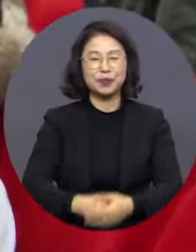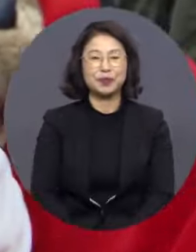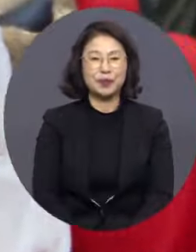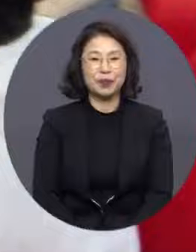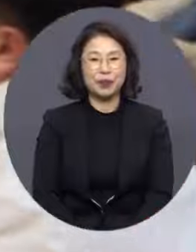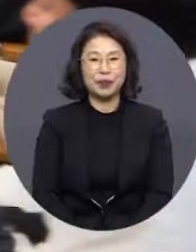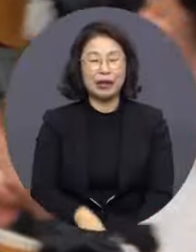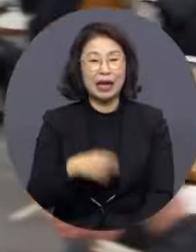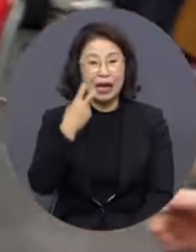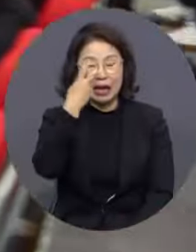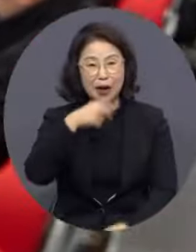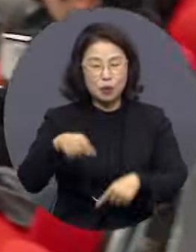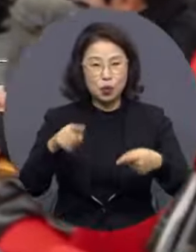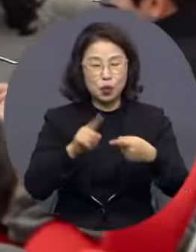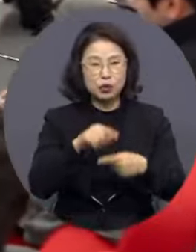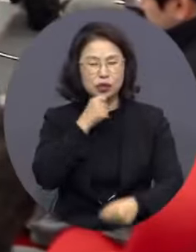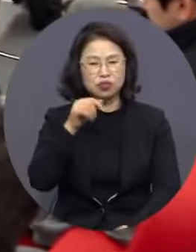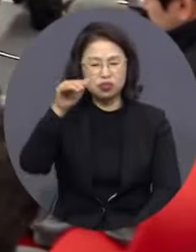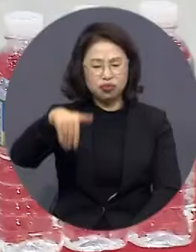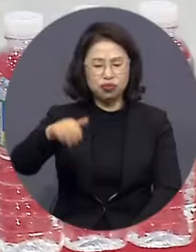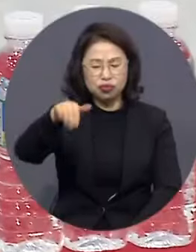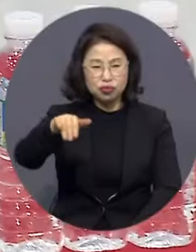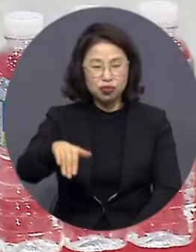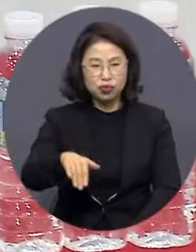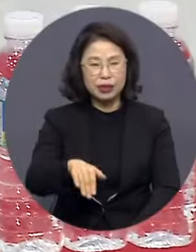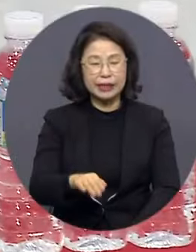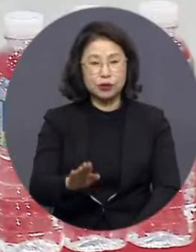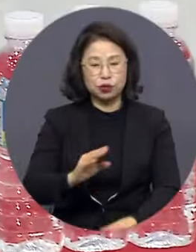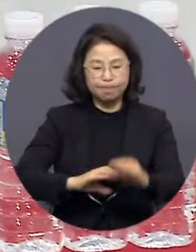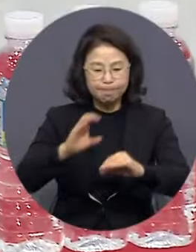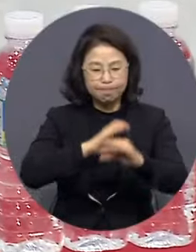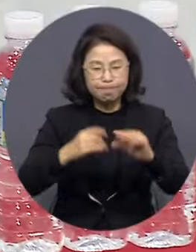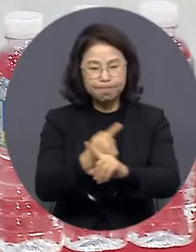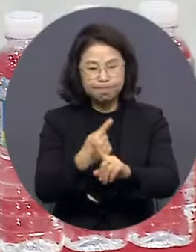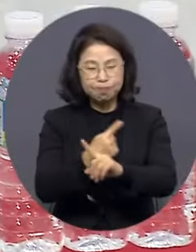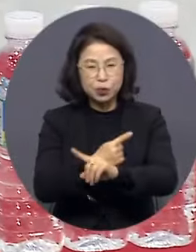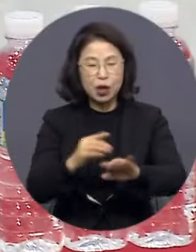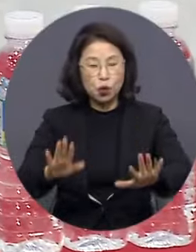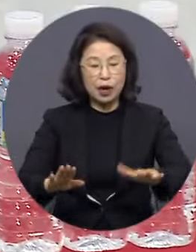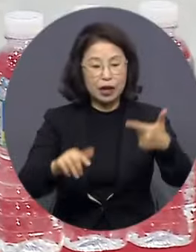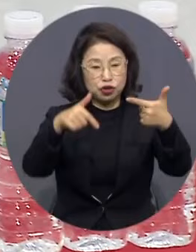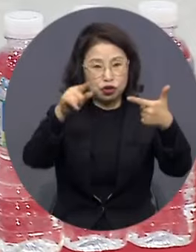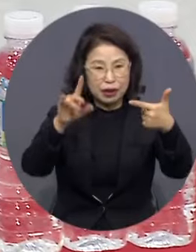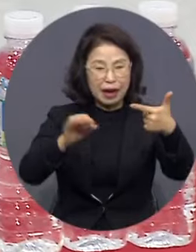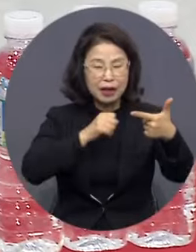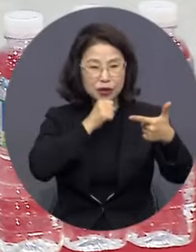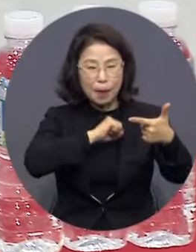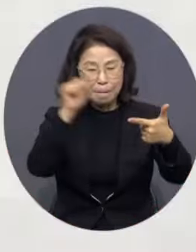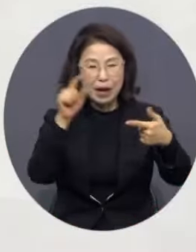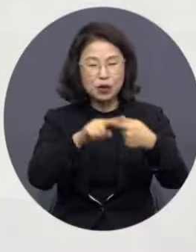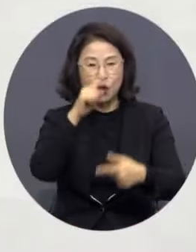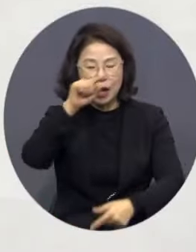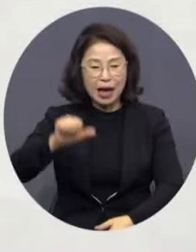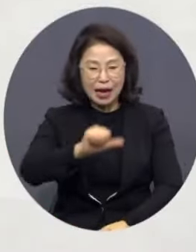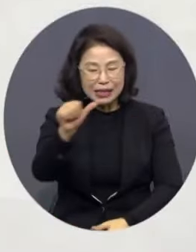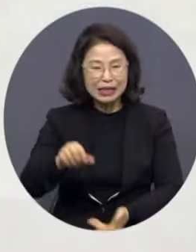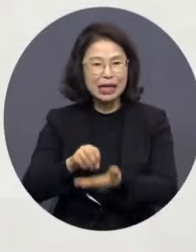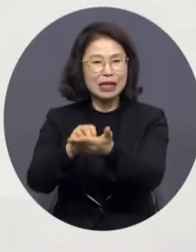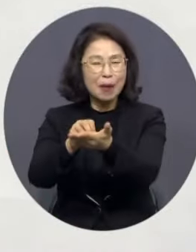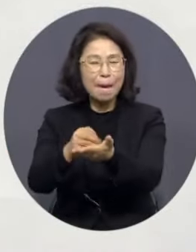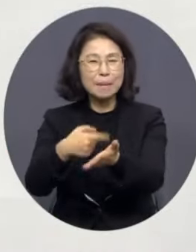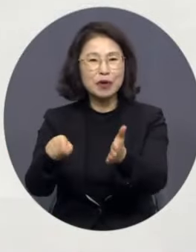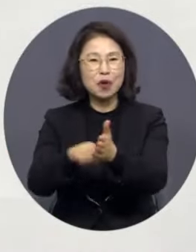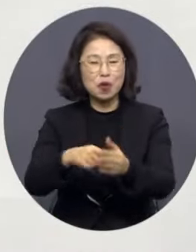김학범 감독은 기복이 심한 팀의 약점을 보강해 올 시즌 6강 진출과 아시아 챔피언스 리그 출전에 이어